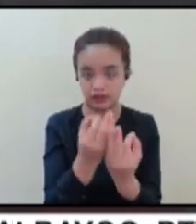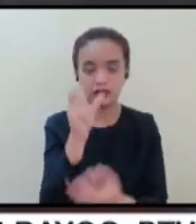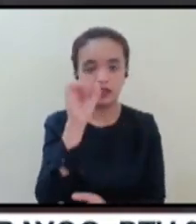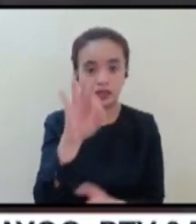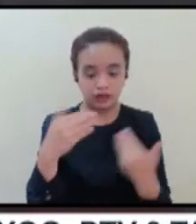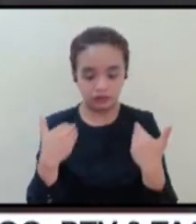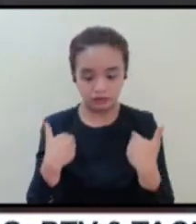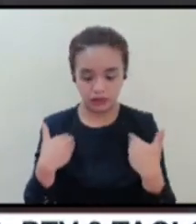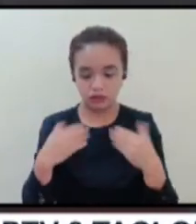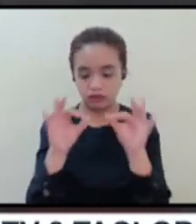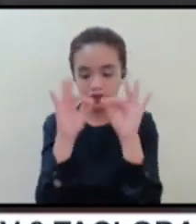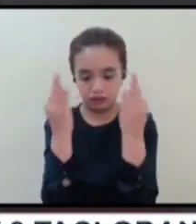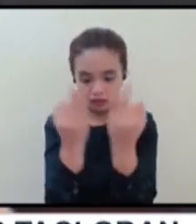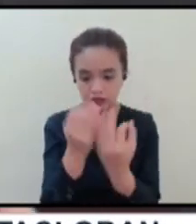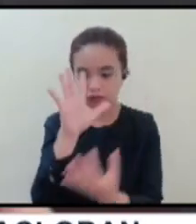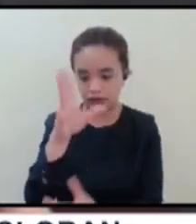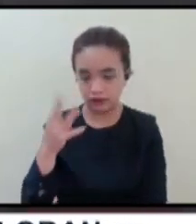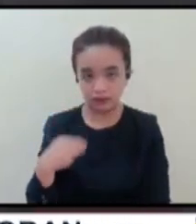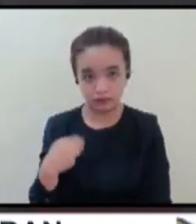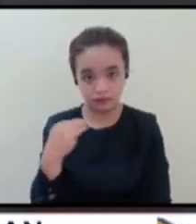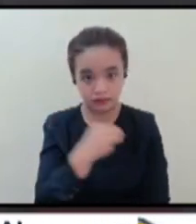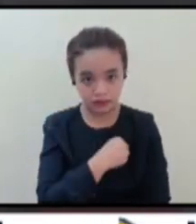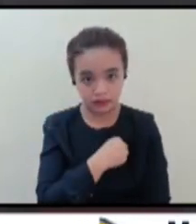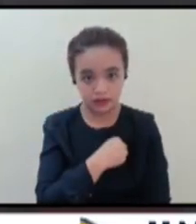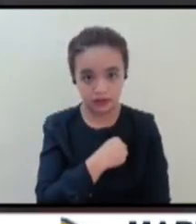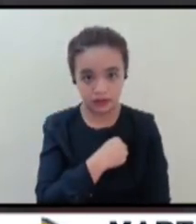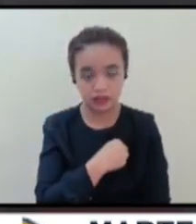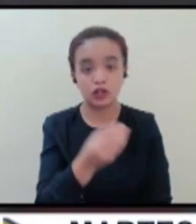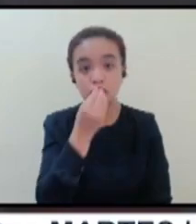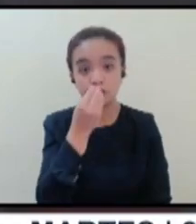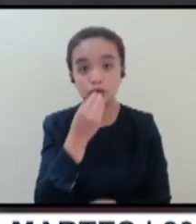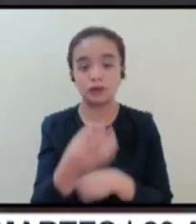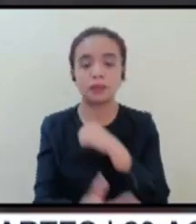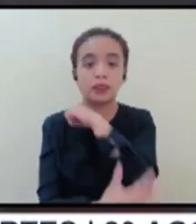tao sa isang household, ang food threshold ay